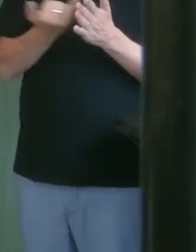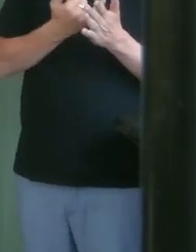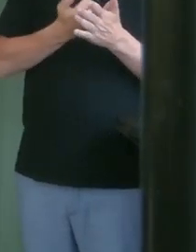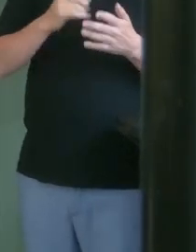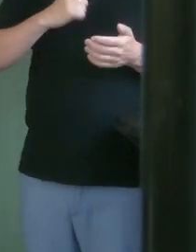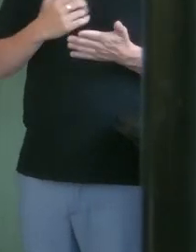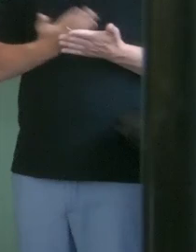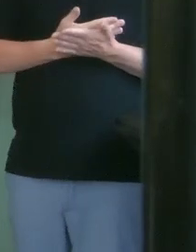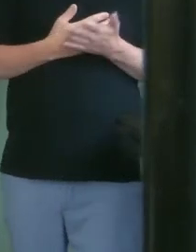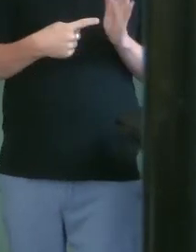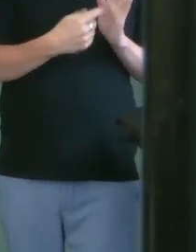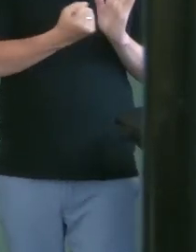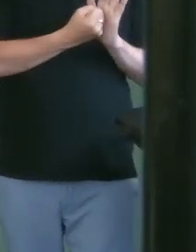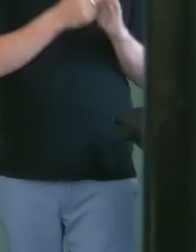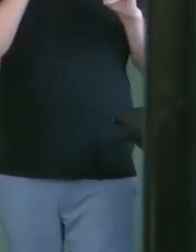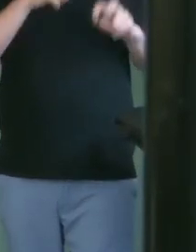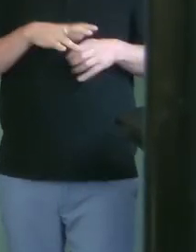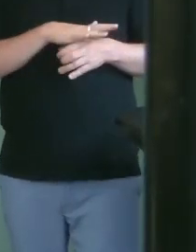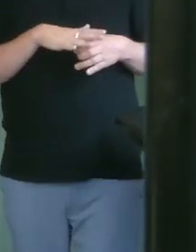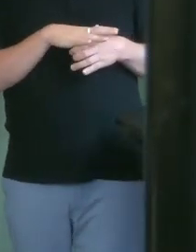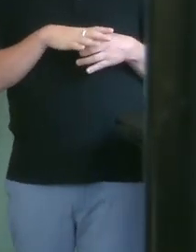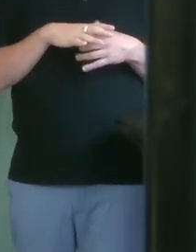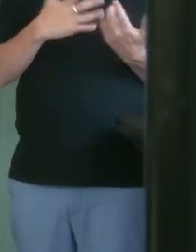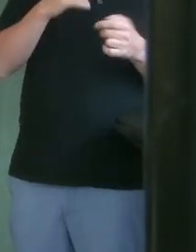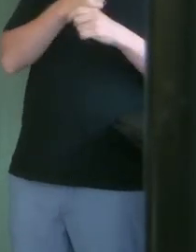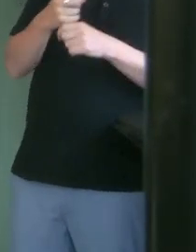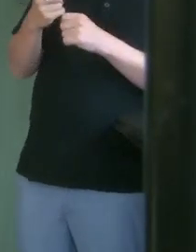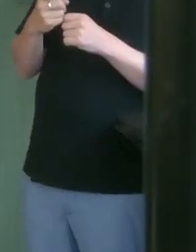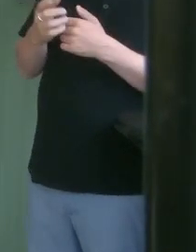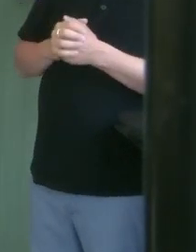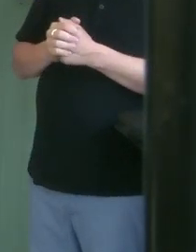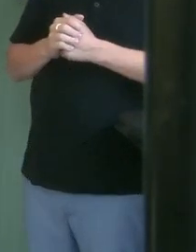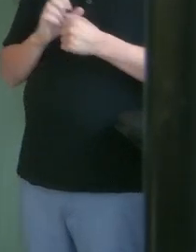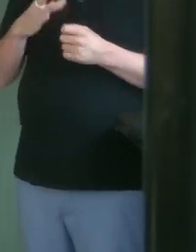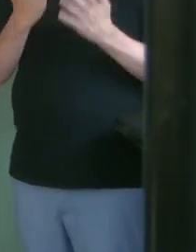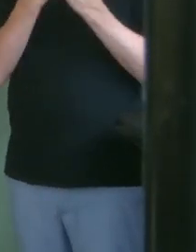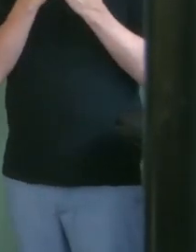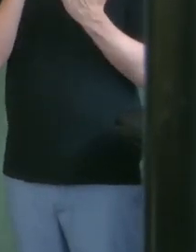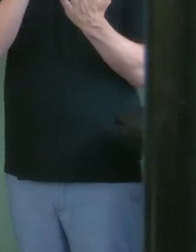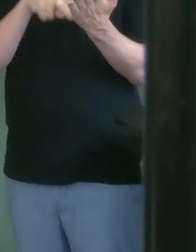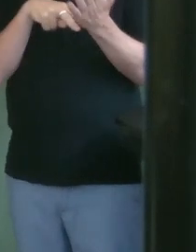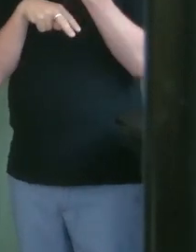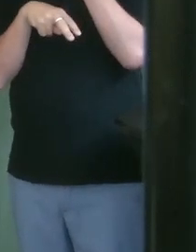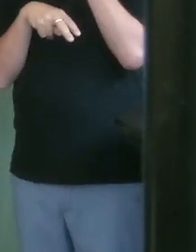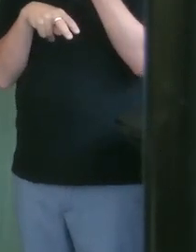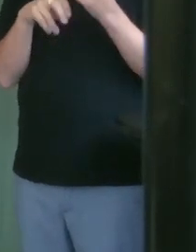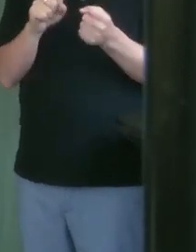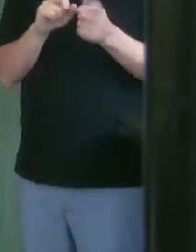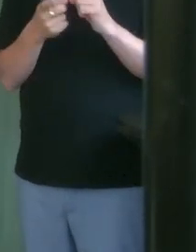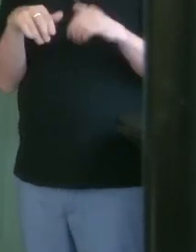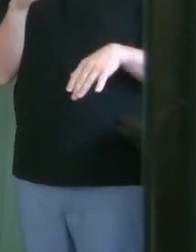forskningsområdet så var liksom en tanke om man läser direktivet att det skulle bli enklare just